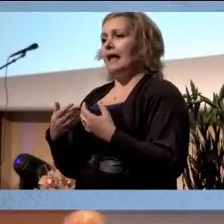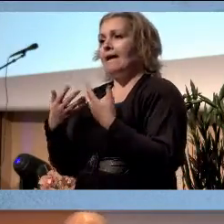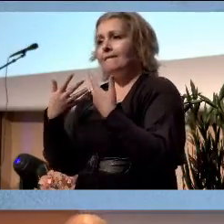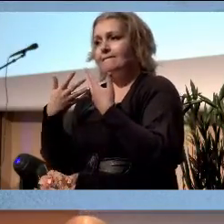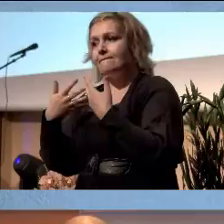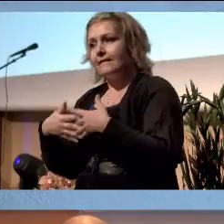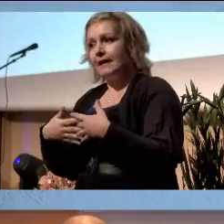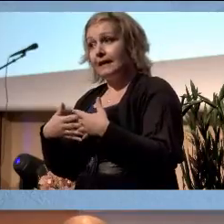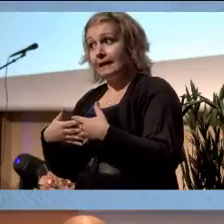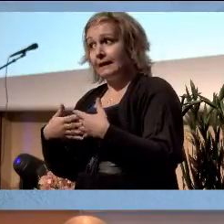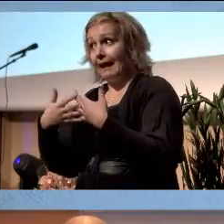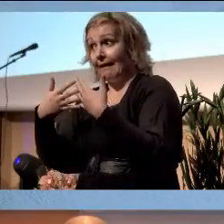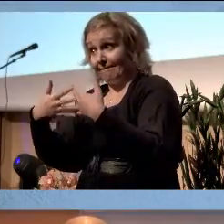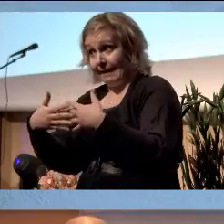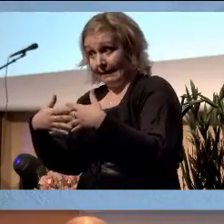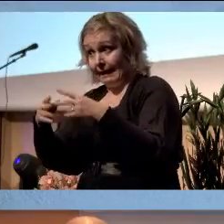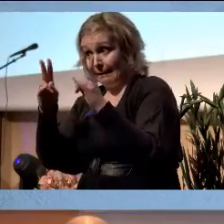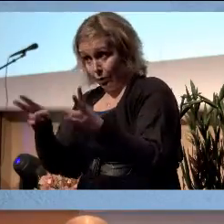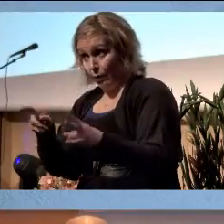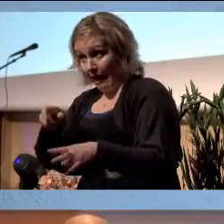Virker brukerne?